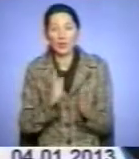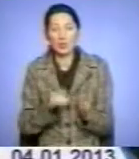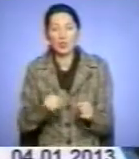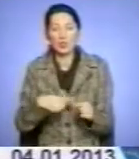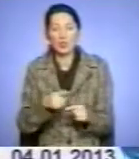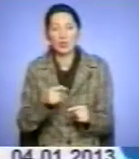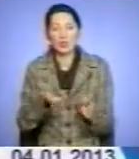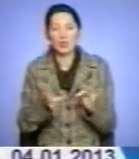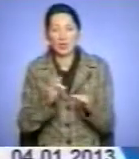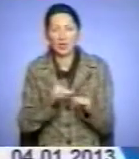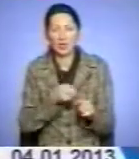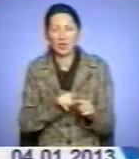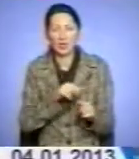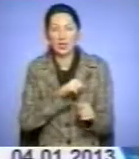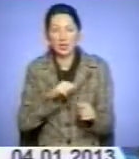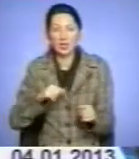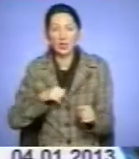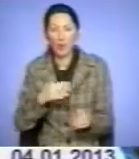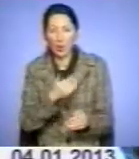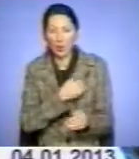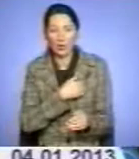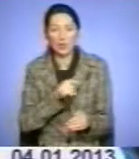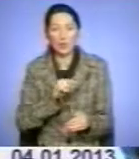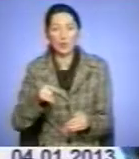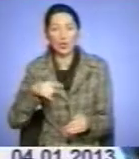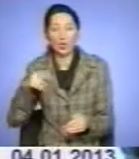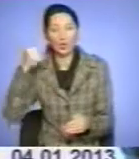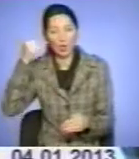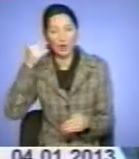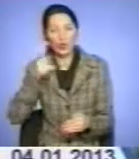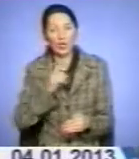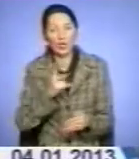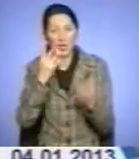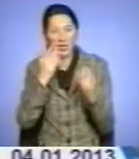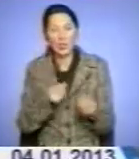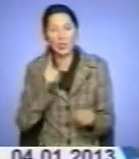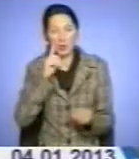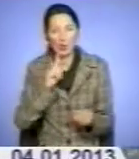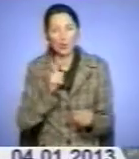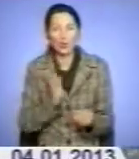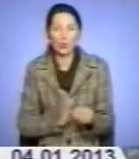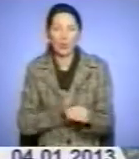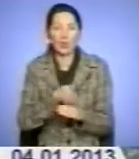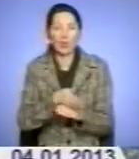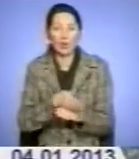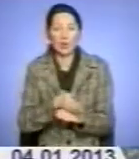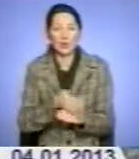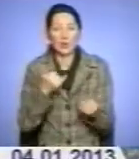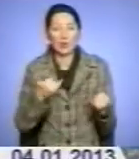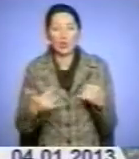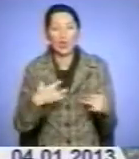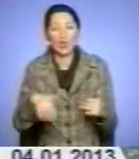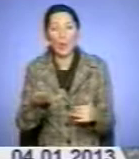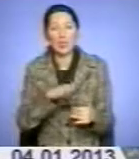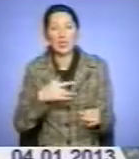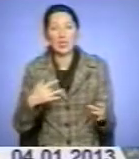інтернет, які самі зголосилися, написали свій номер телефону і написали, в який день їм зручніше, щоб до них прийшли. Сьогодні на театральному майдані